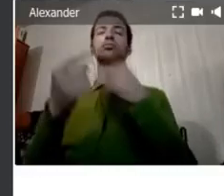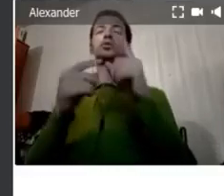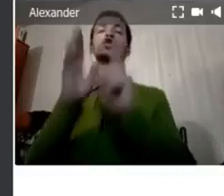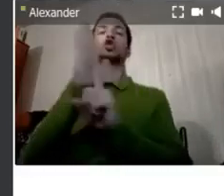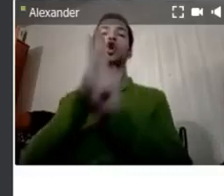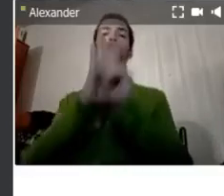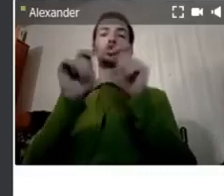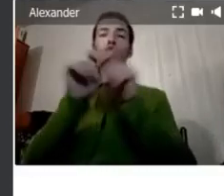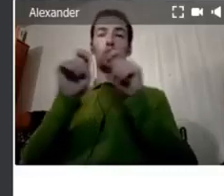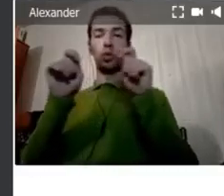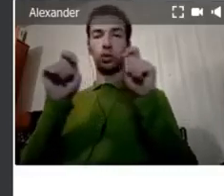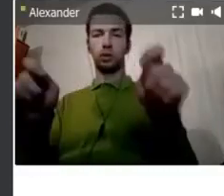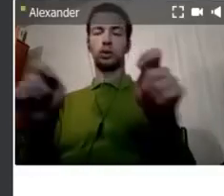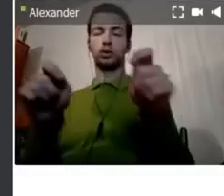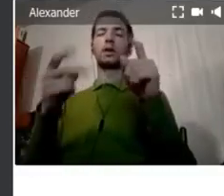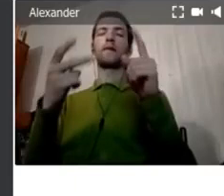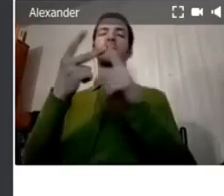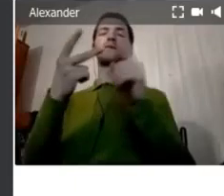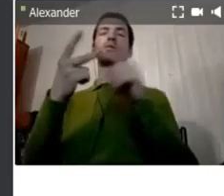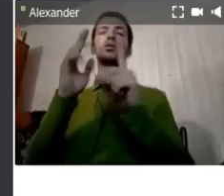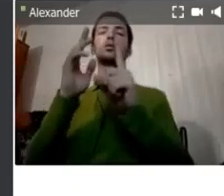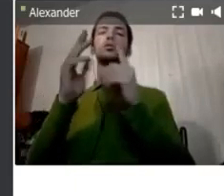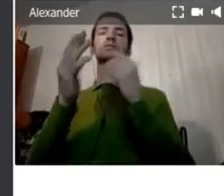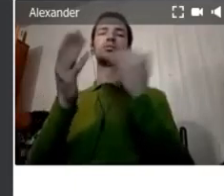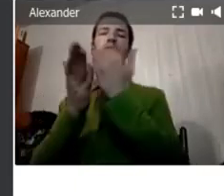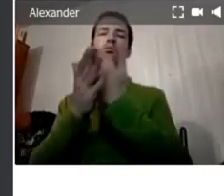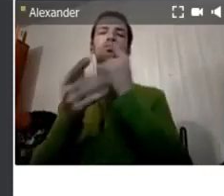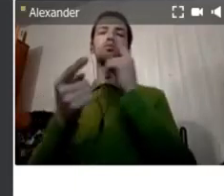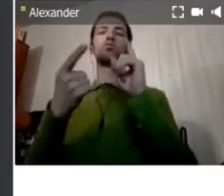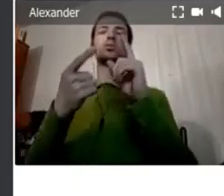миллион, после чего ваша задача